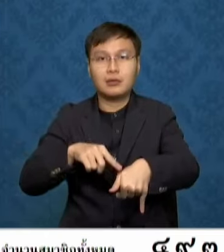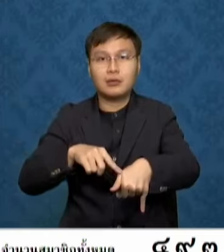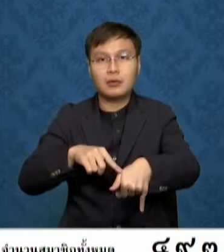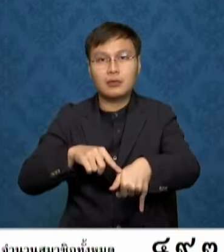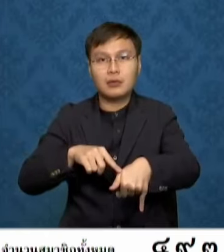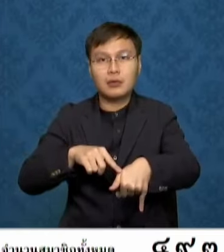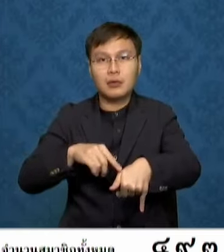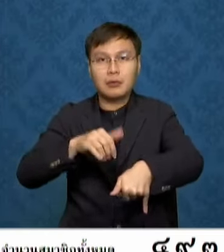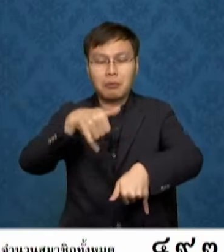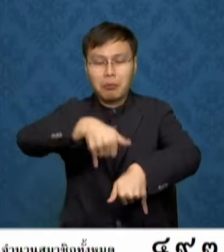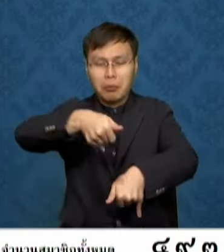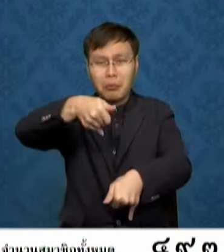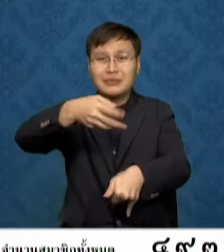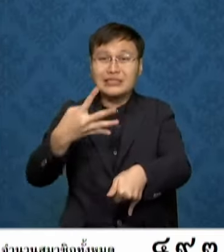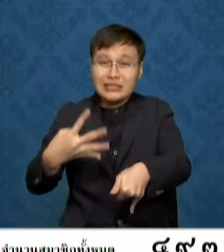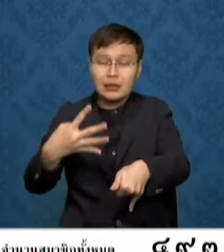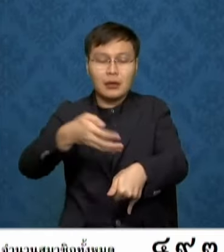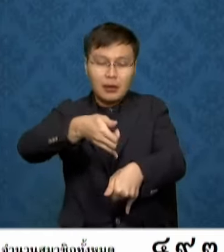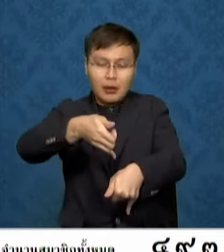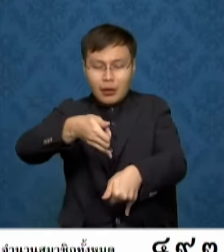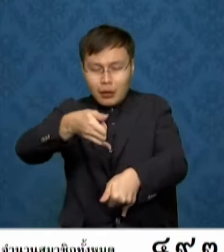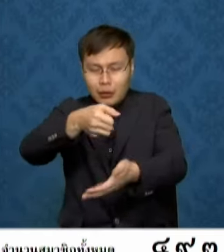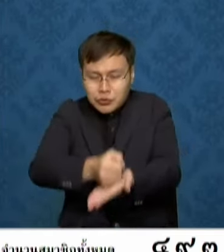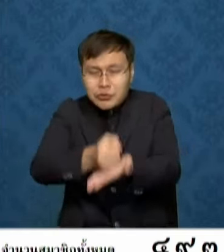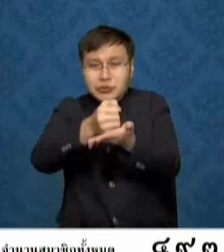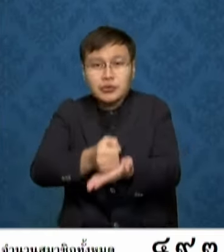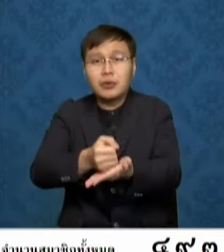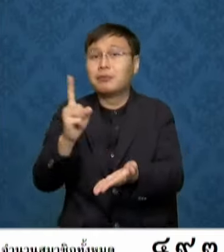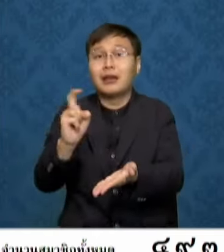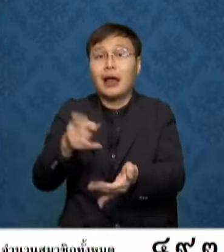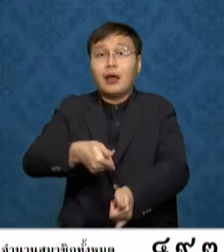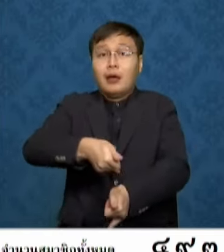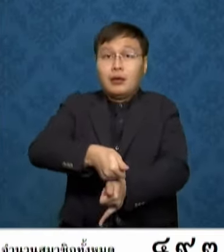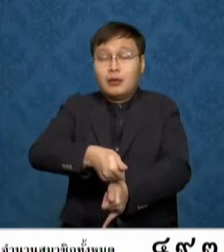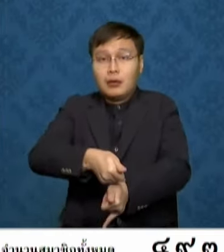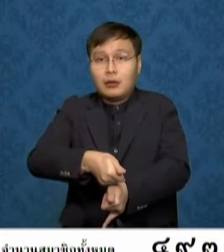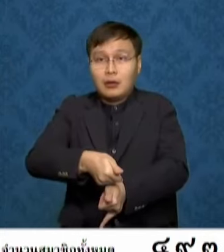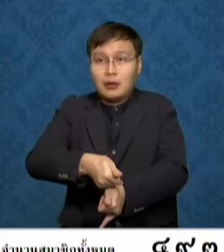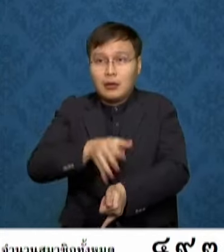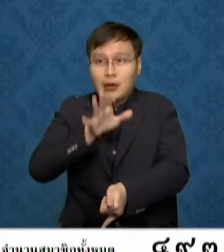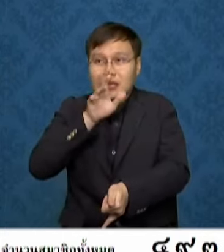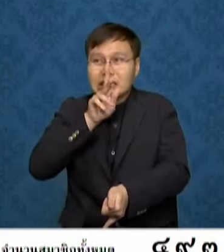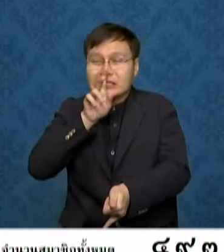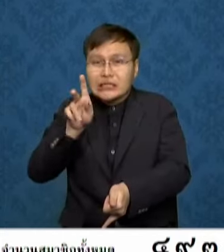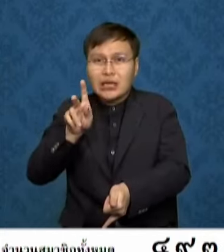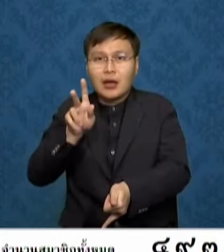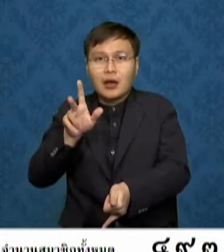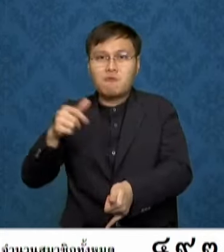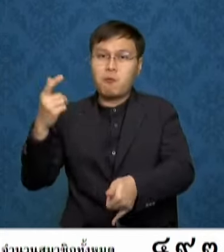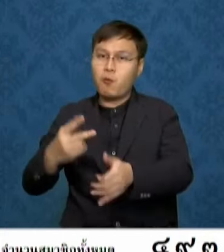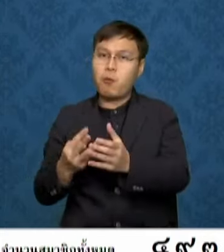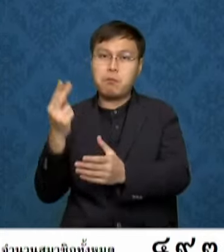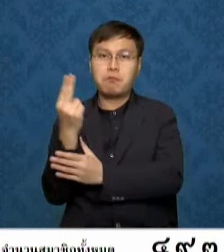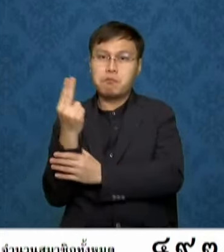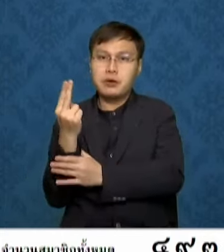ช่วยคนที่อยู่ข้างล่างก็ไม่ได้พวกเราช่วยเหลือกันไม่ได้เลยถ้าขยับเขยื้อนนิดหน่อยหรือมีเสียงออกมาเขาจะตีกับกระบองด้าม